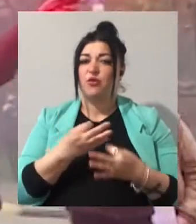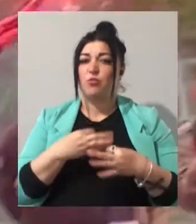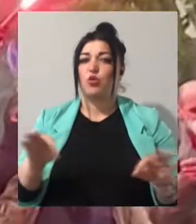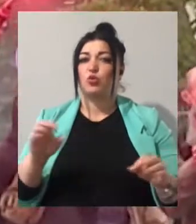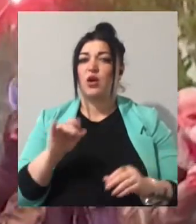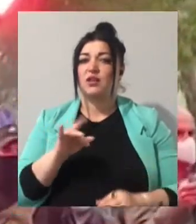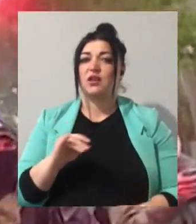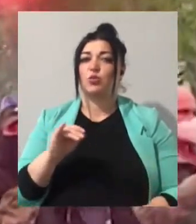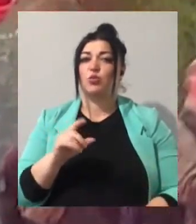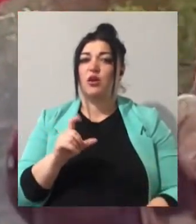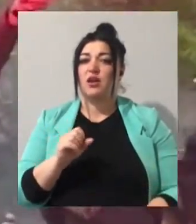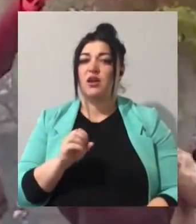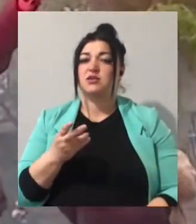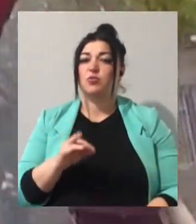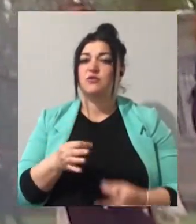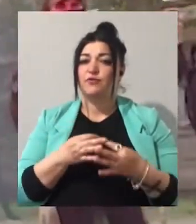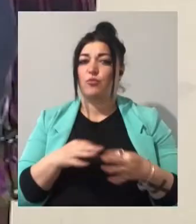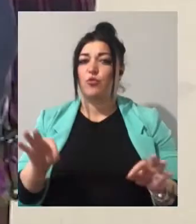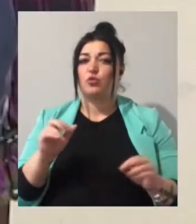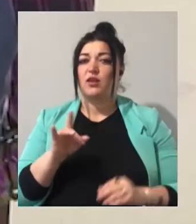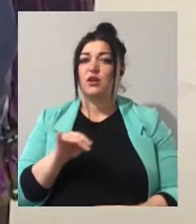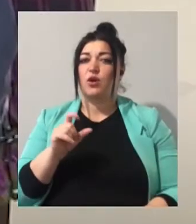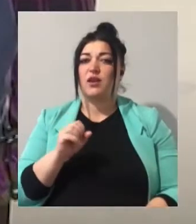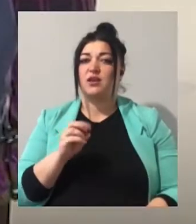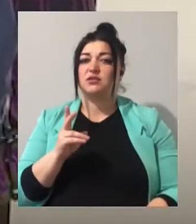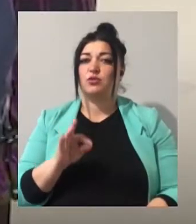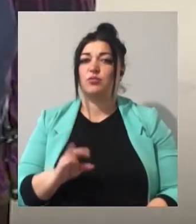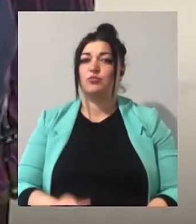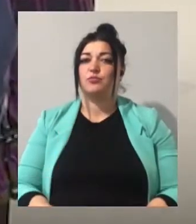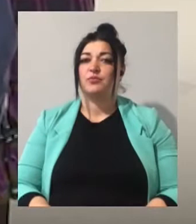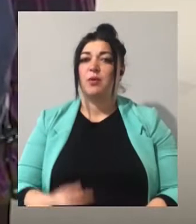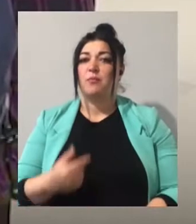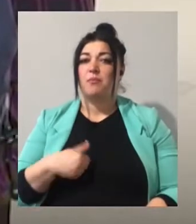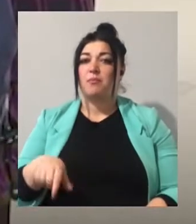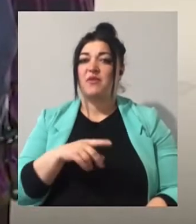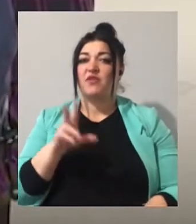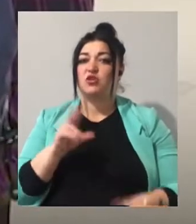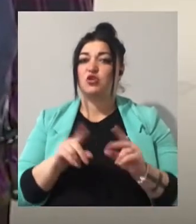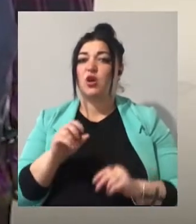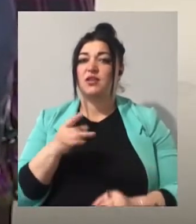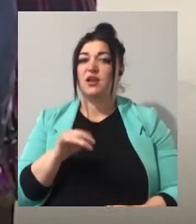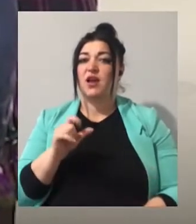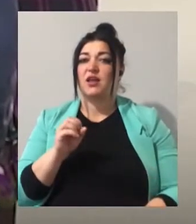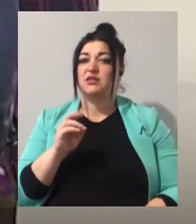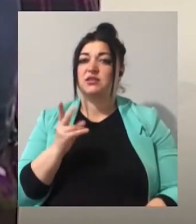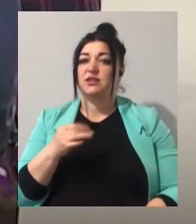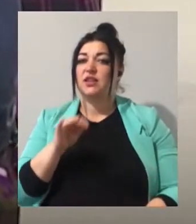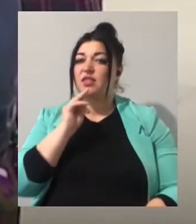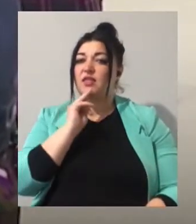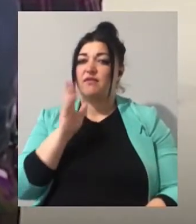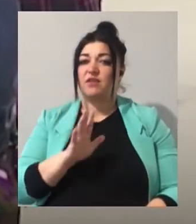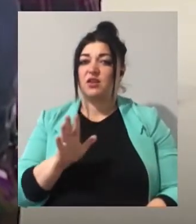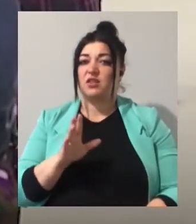Хаєцькому! Свободу Андрію Хаєцькому! Вважаємо, що Андрій Хаєцький невинний. Прийшли, тому що